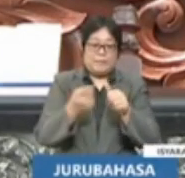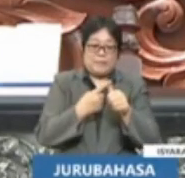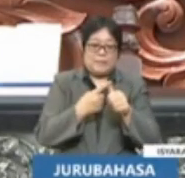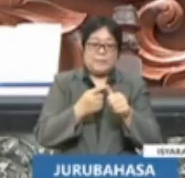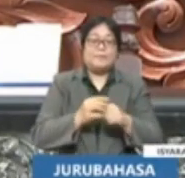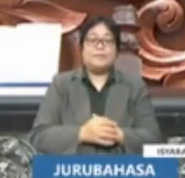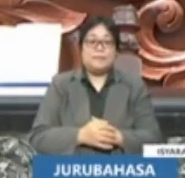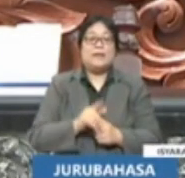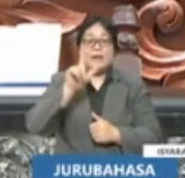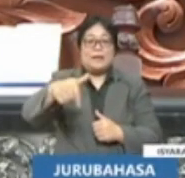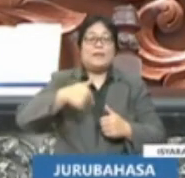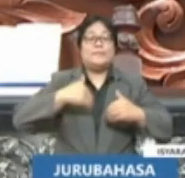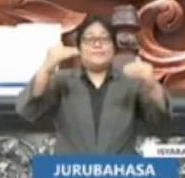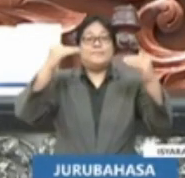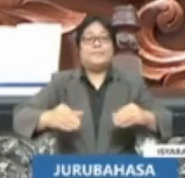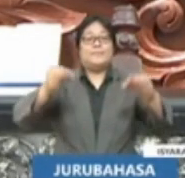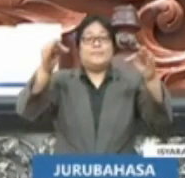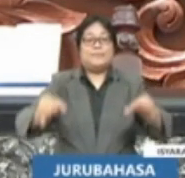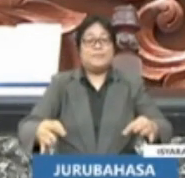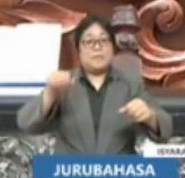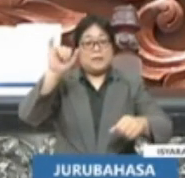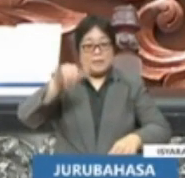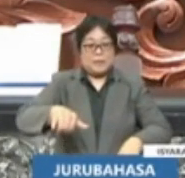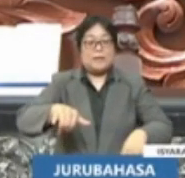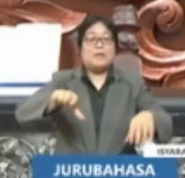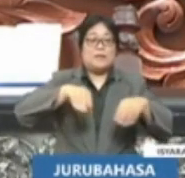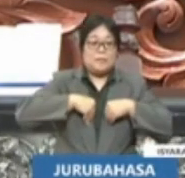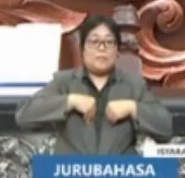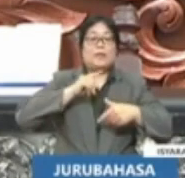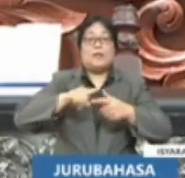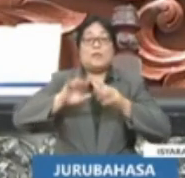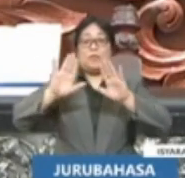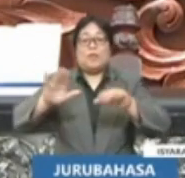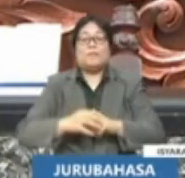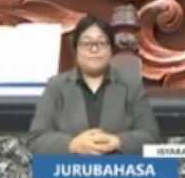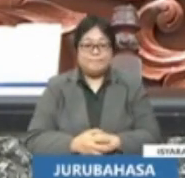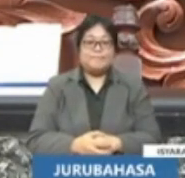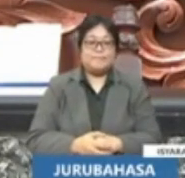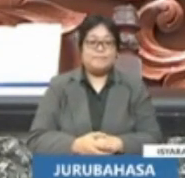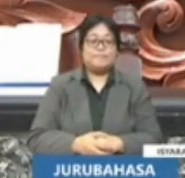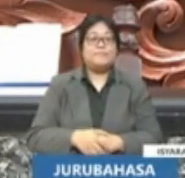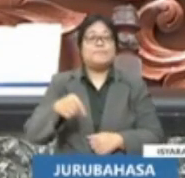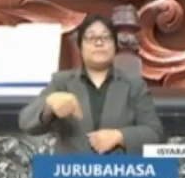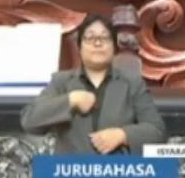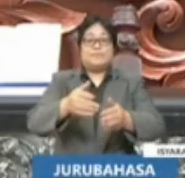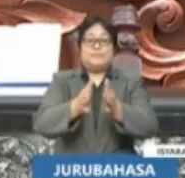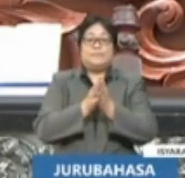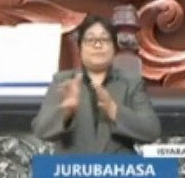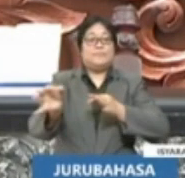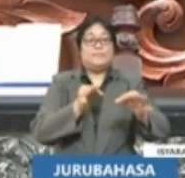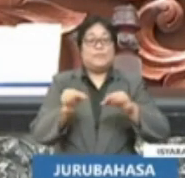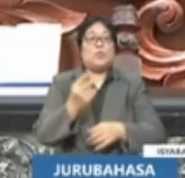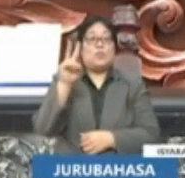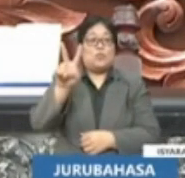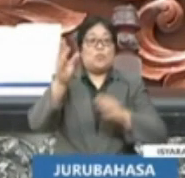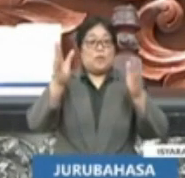dahulu, baru saya putuskan sama ada untuk benar atau tak benarkan usul tersebut. Dalam perkara ini saya memohon penjelasan